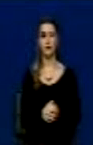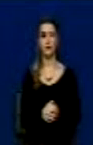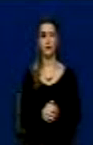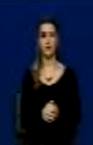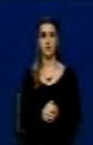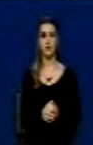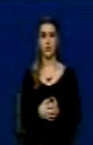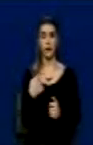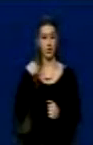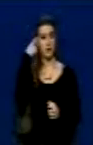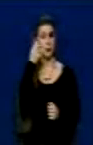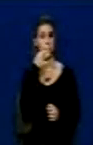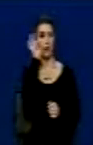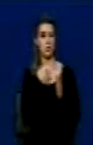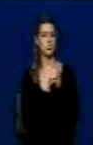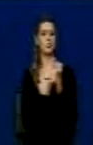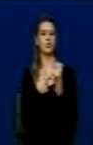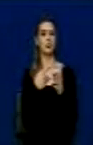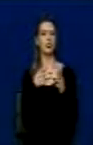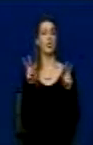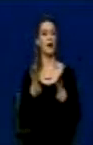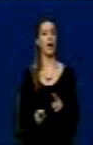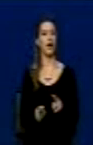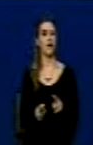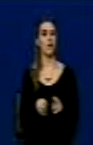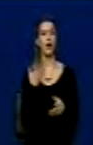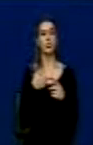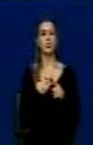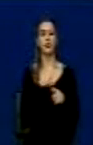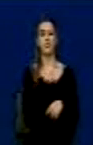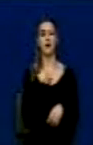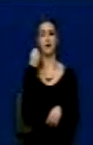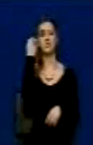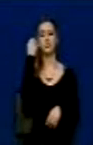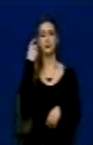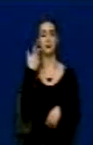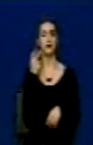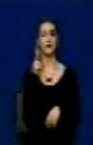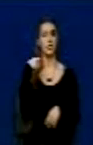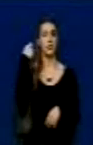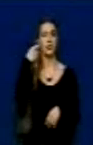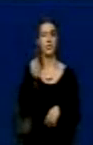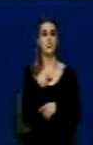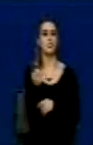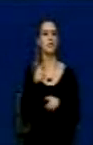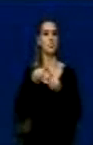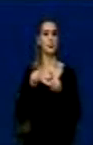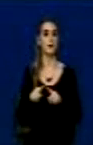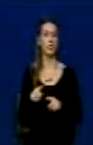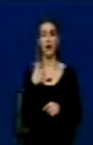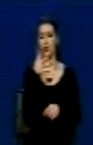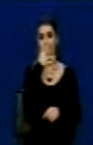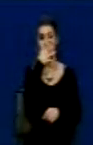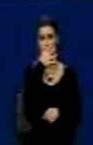mirë është ta themi të vërtetën se sa t'ja bëjmë qefin vetes. Një e vërtet sa do e hidhur që